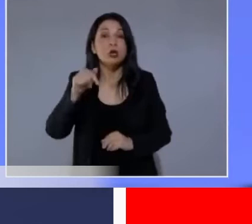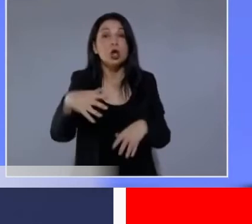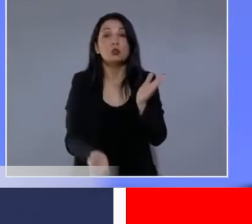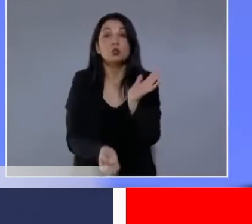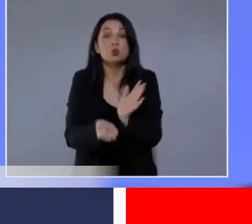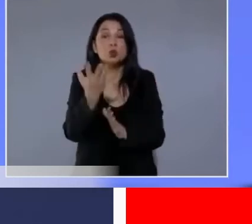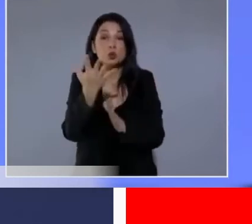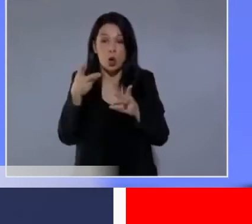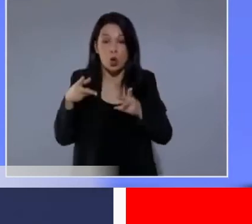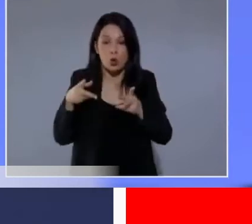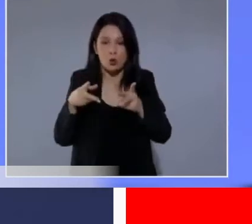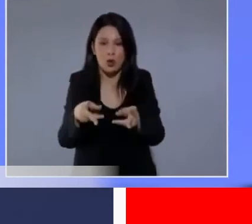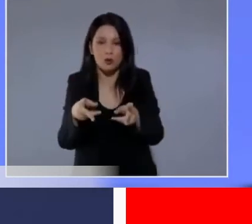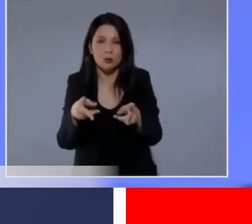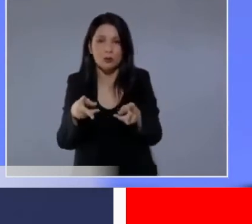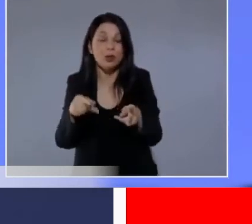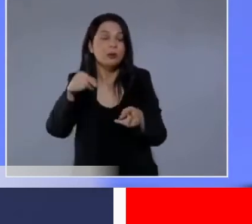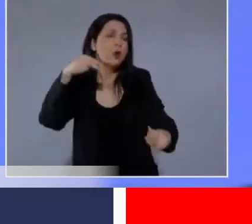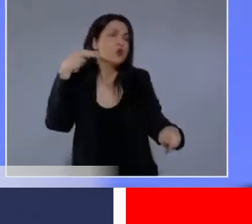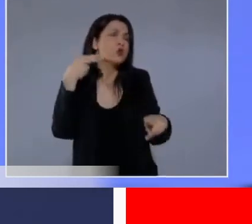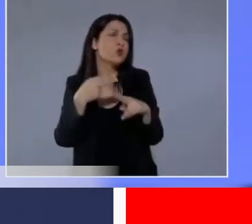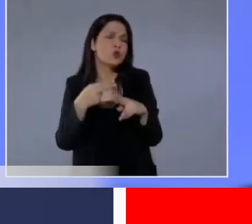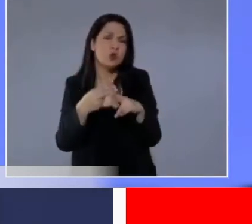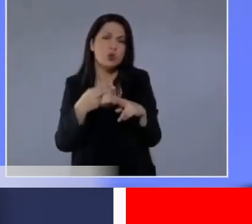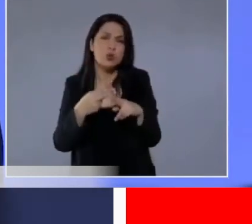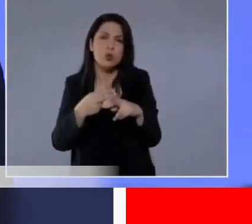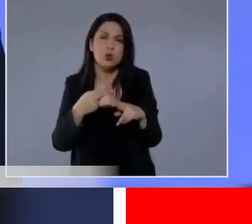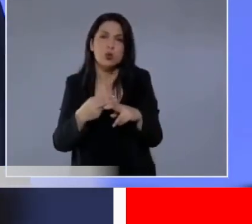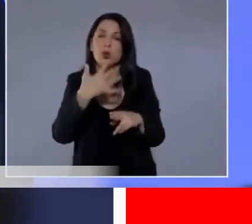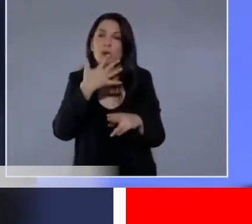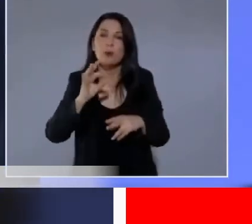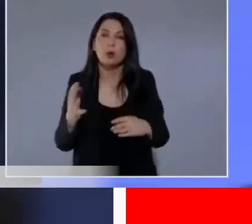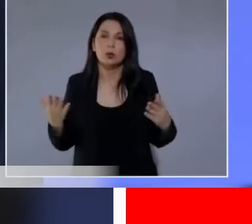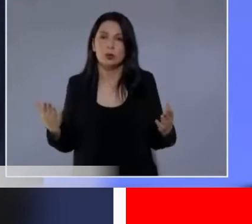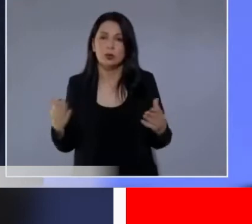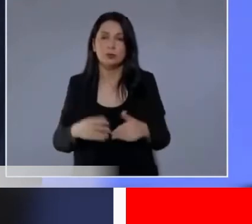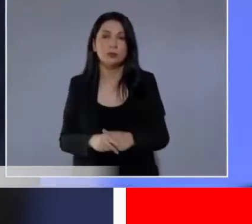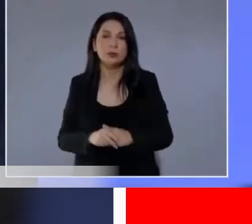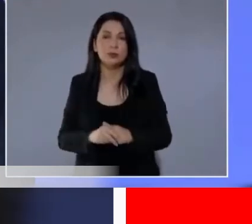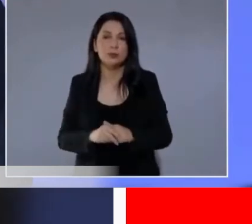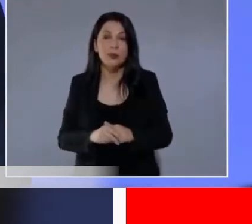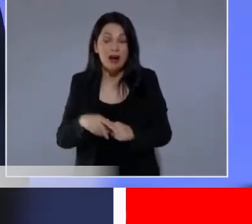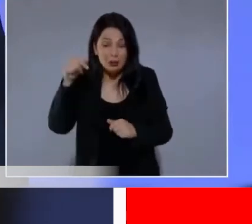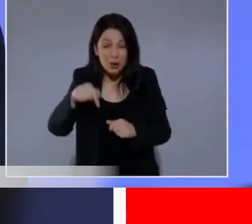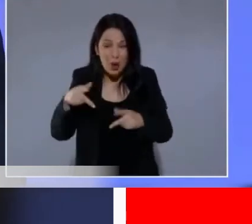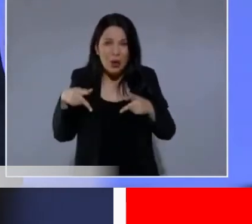είναι ιδιαίτερα σημαντική, γιατί και θα αντικαταστήσει τον υπάρχοντα δρόμο που είναι ανεπαρκής